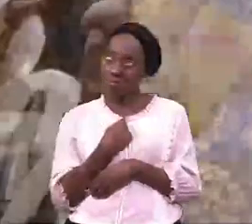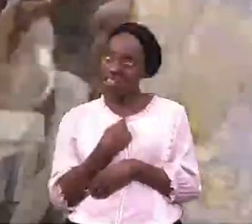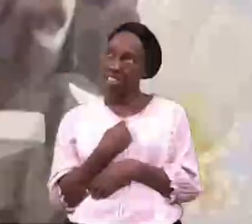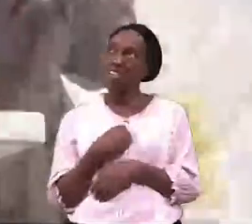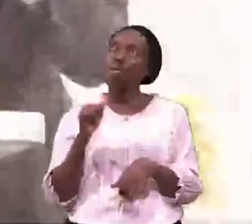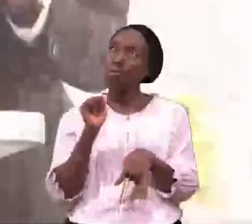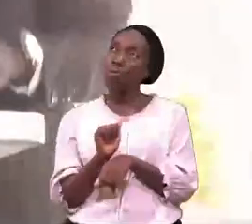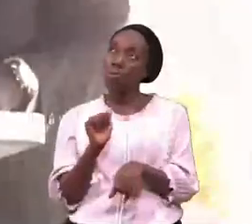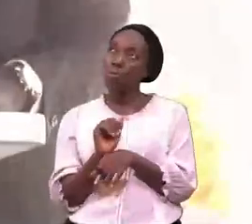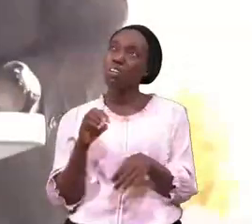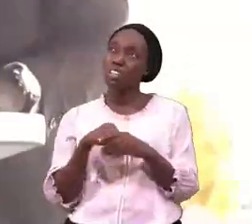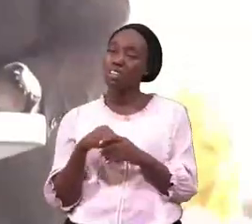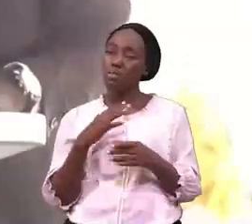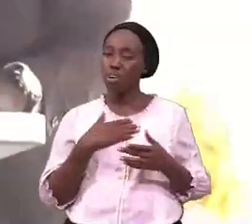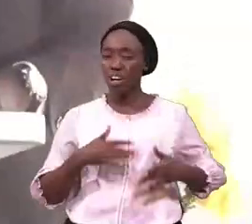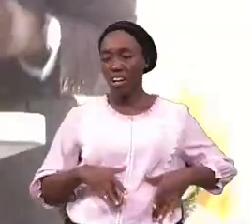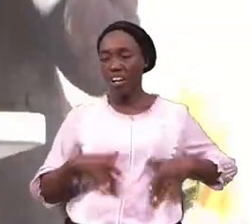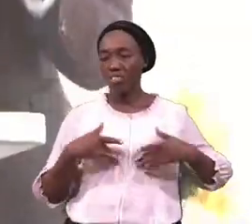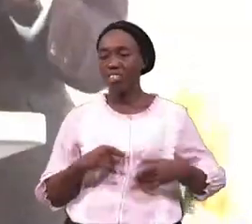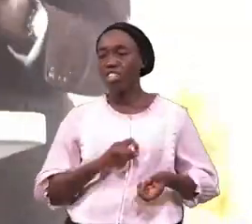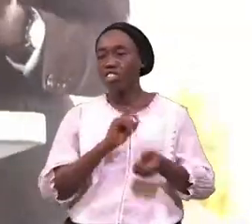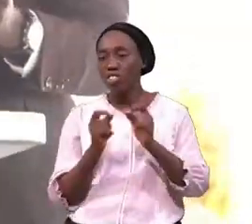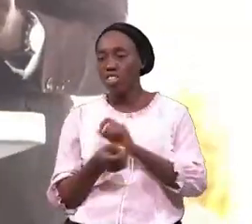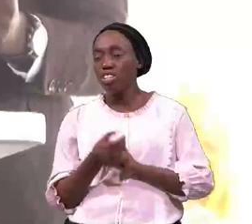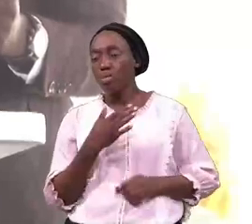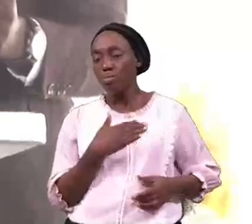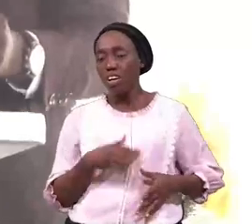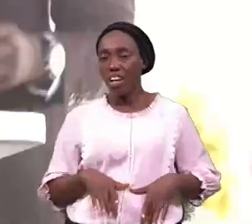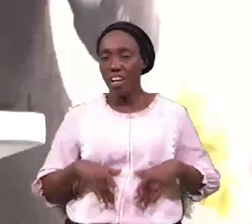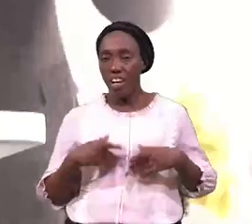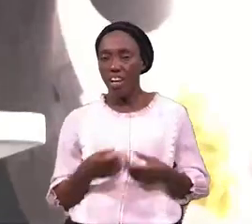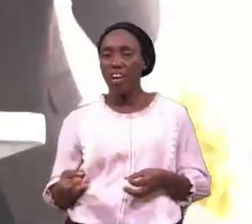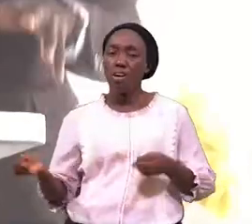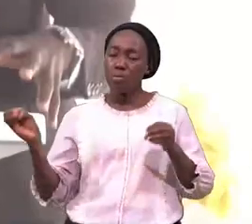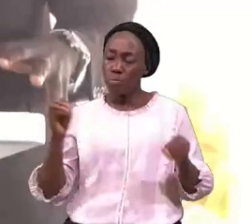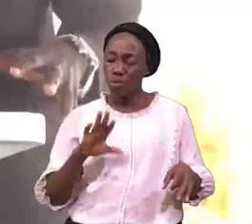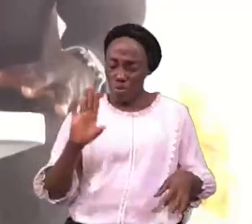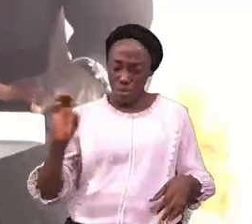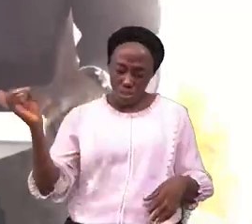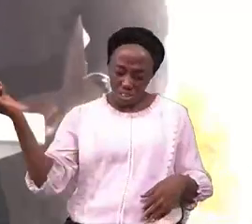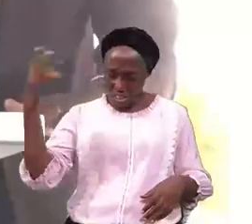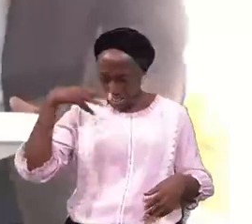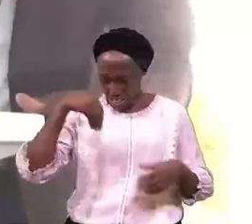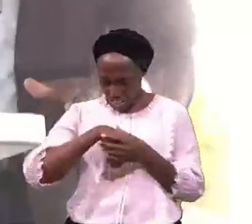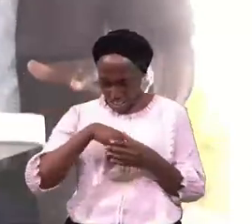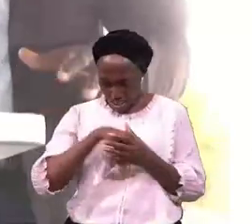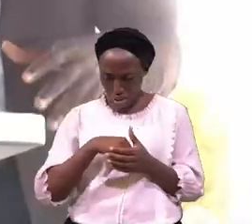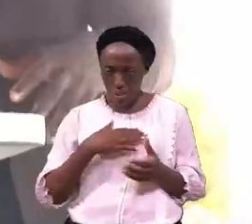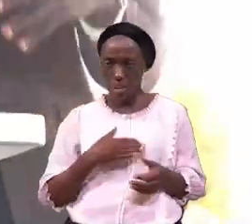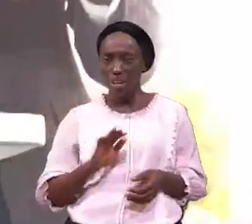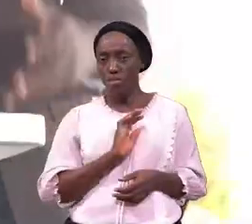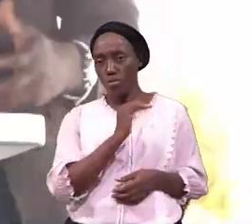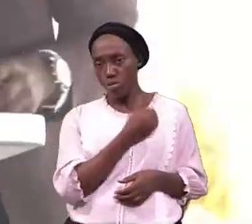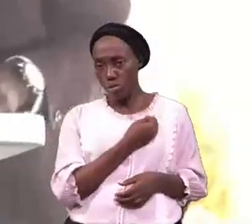Agis dans ma vie. Transforme ma vie. Vois ta grâce dans mon âme.